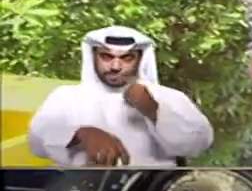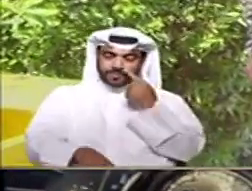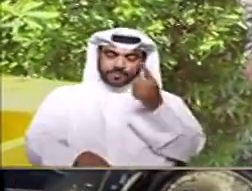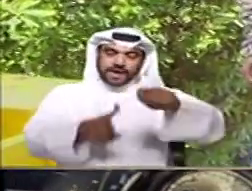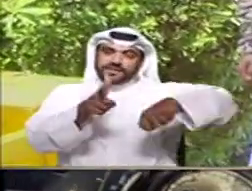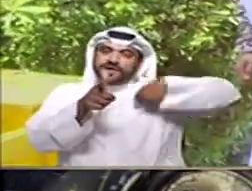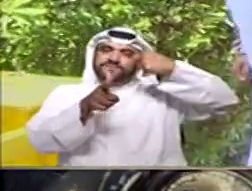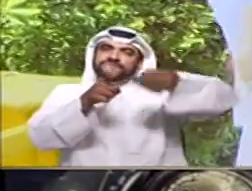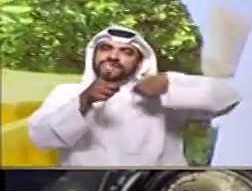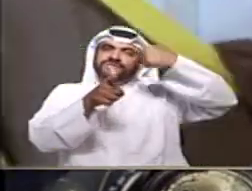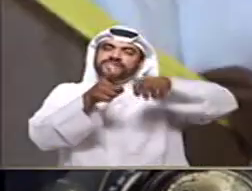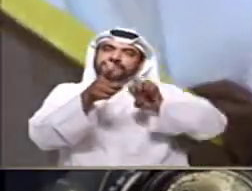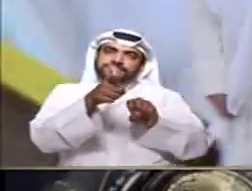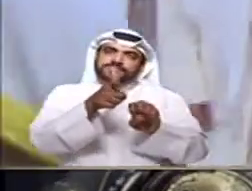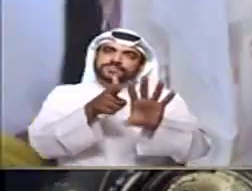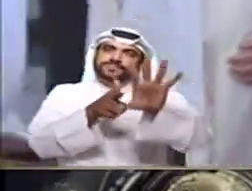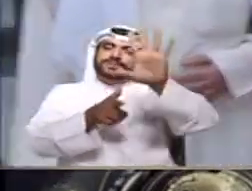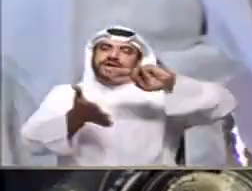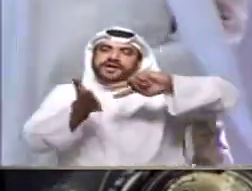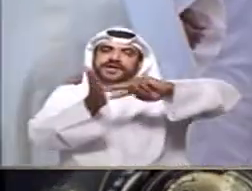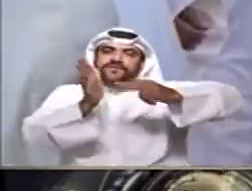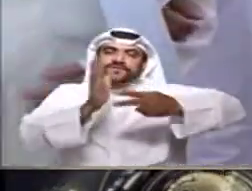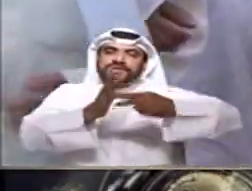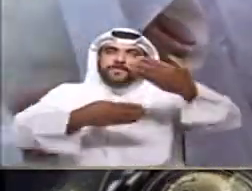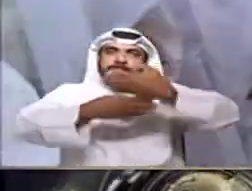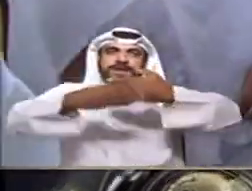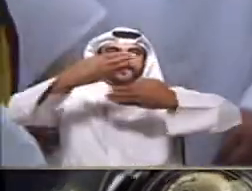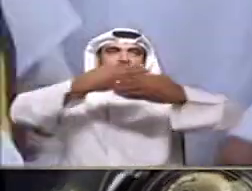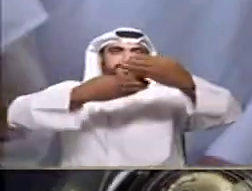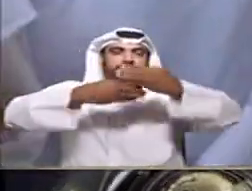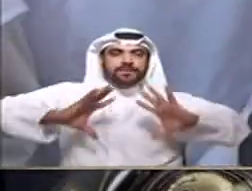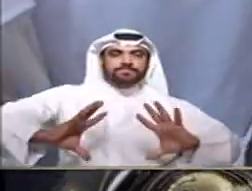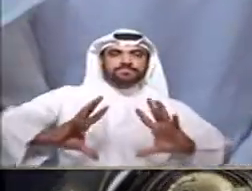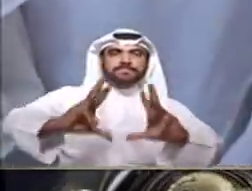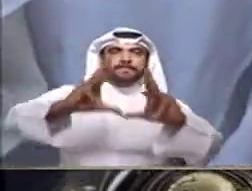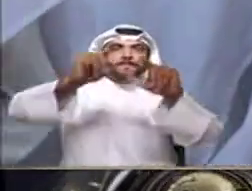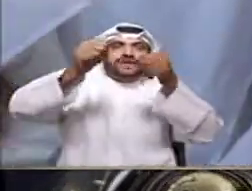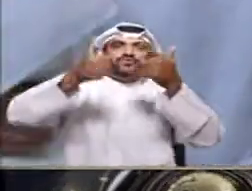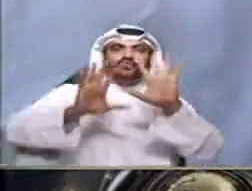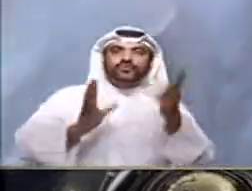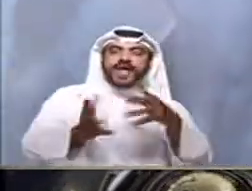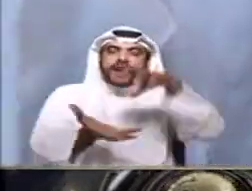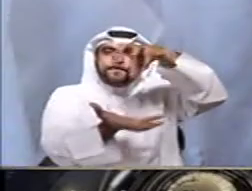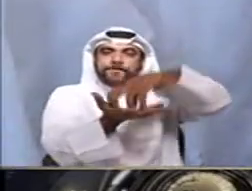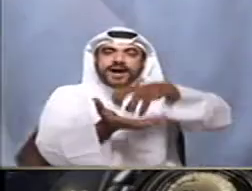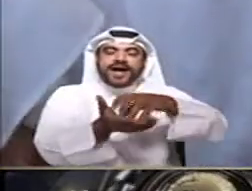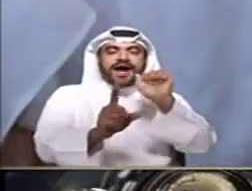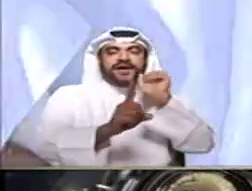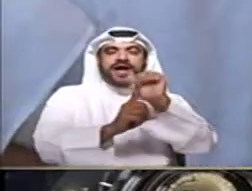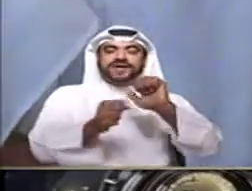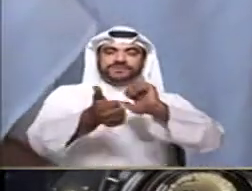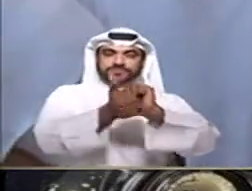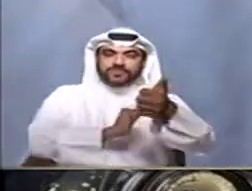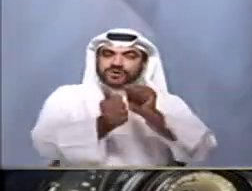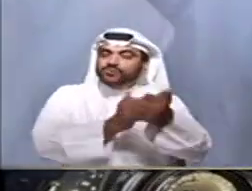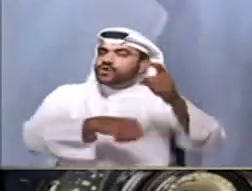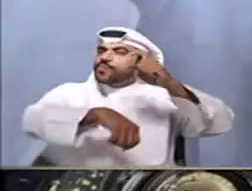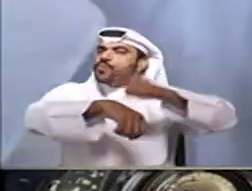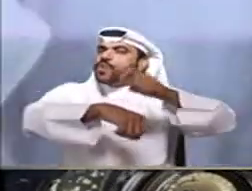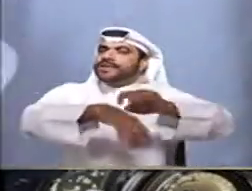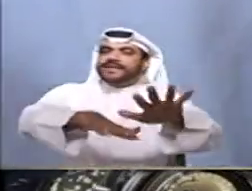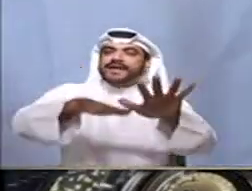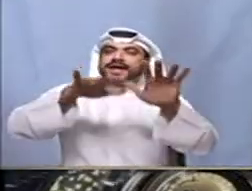فيديو مصور عن سير العمل في مشروع منشأة صباح الأحمد الرياضية للمكفوفين والمدة المتوقعة لإنجاز